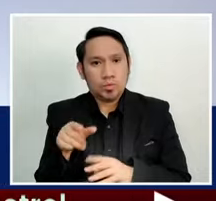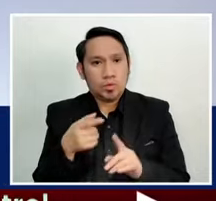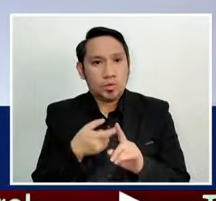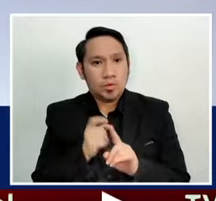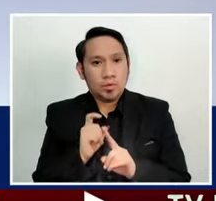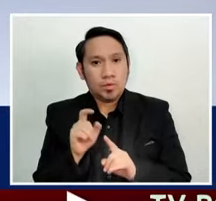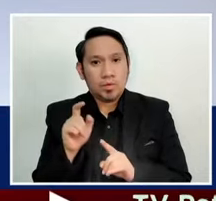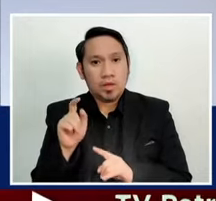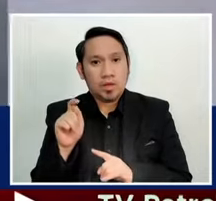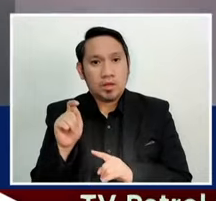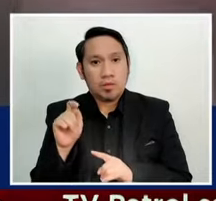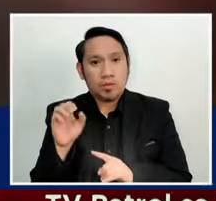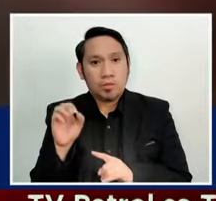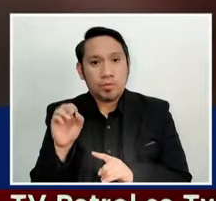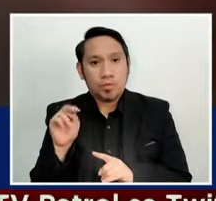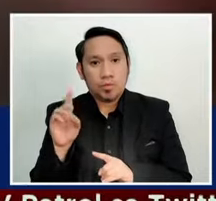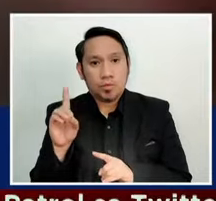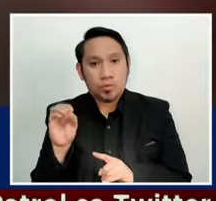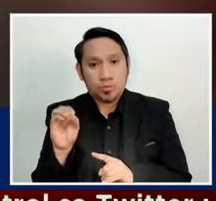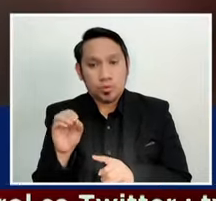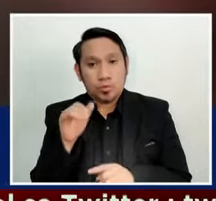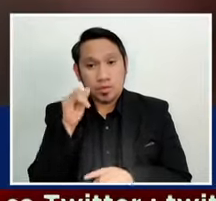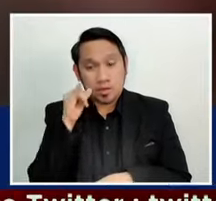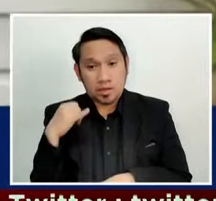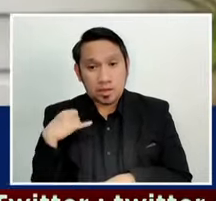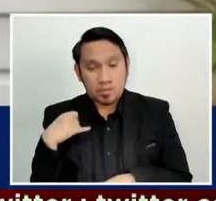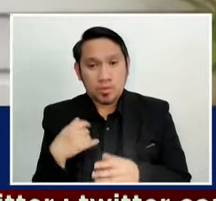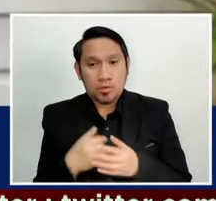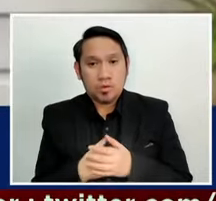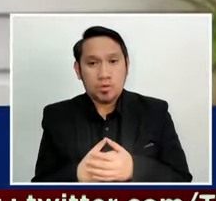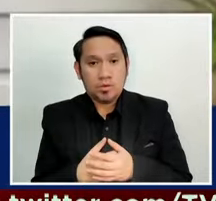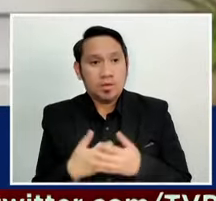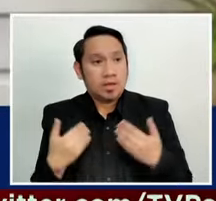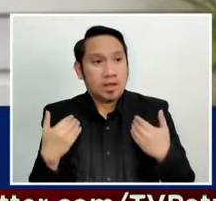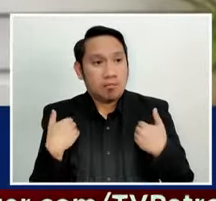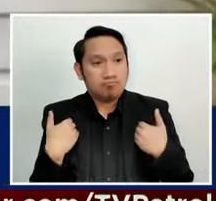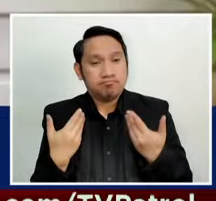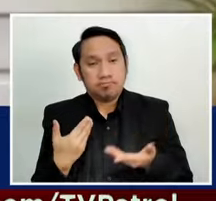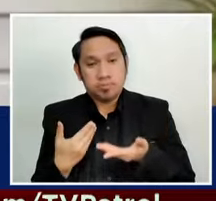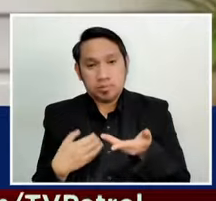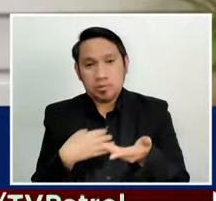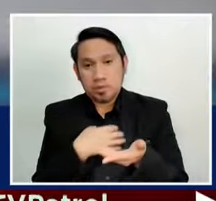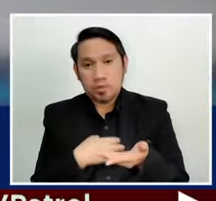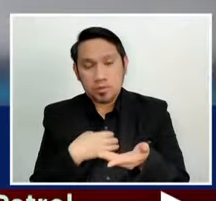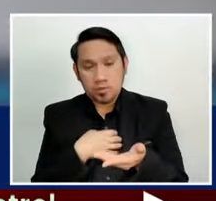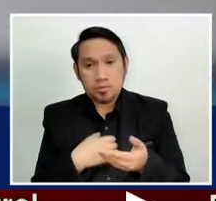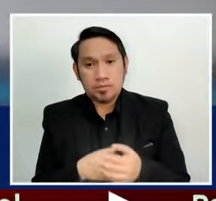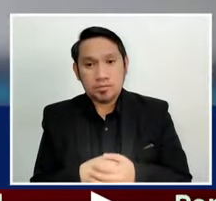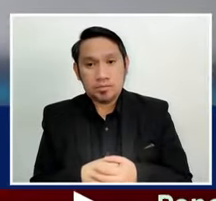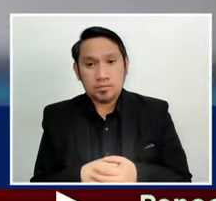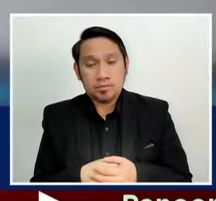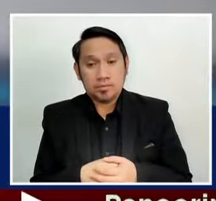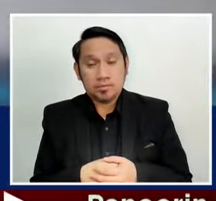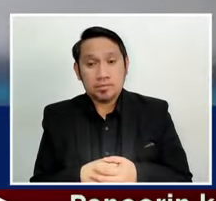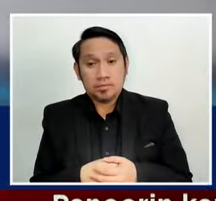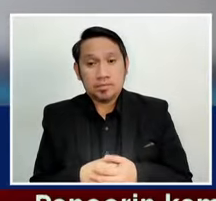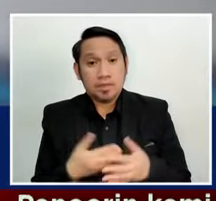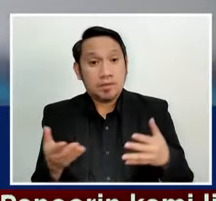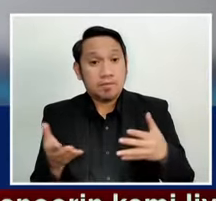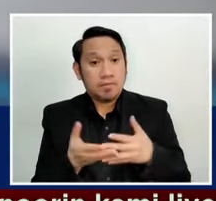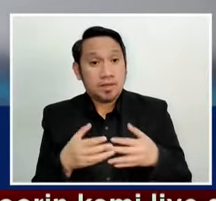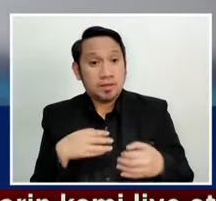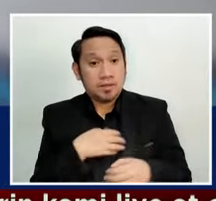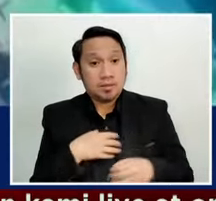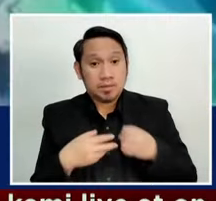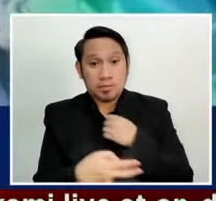Balutundo. At kahapon nga na isampa na rin yung kaukulang reklamo base dun sa krimen na nagawa. Sinampahan siya ng reklamong